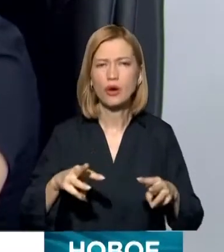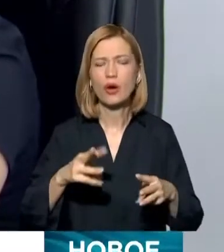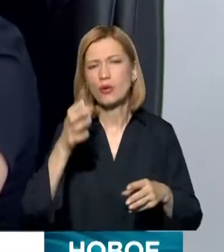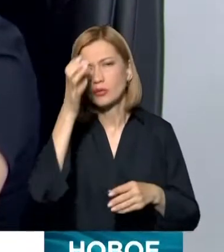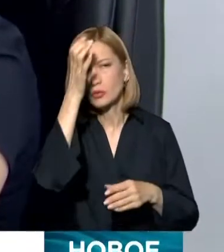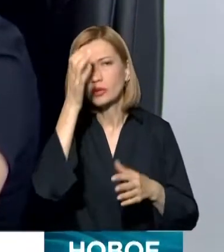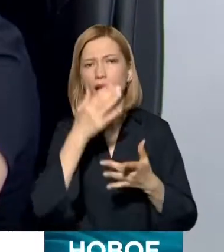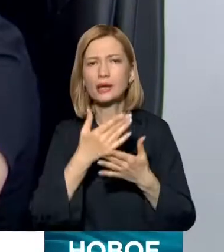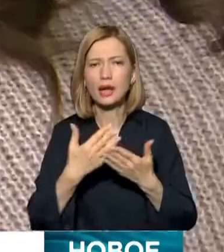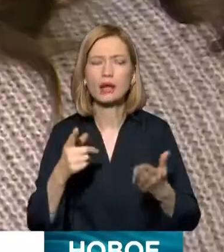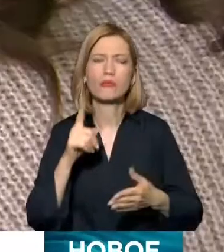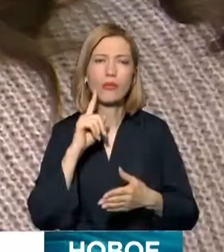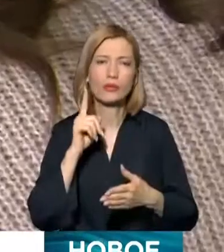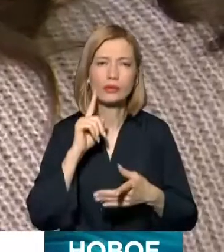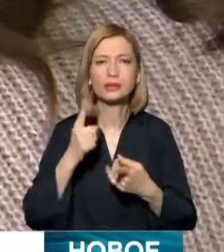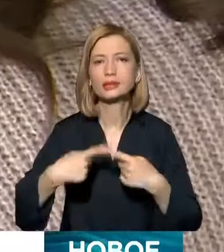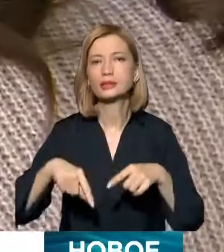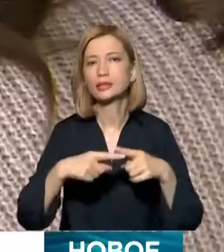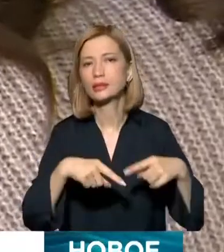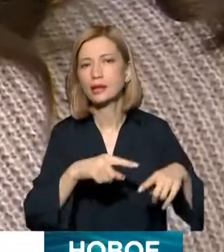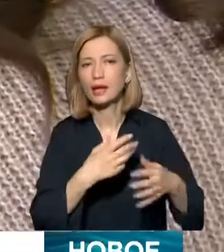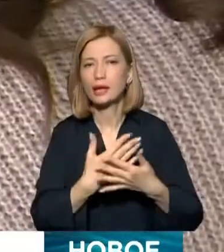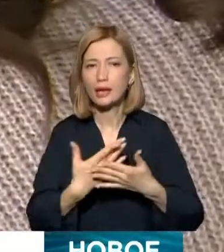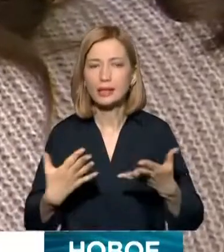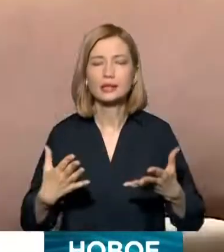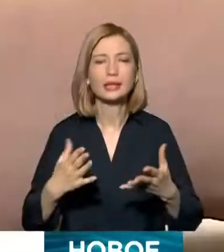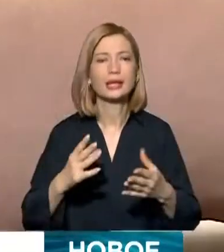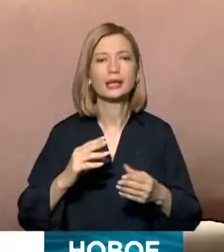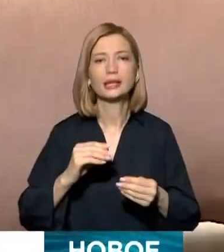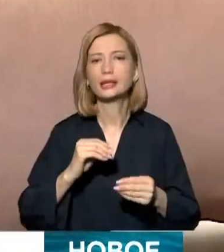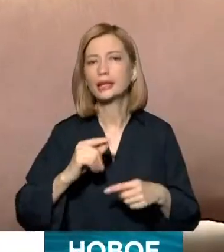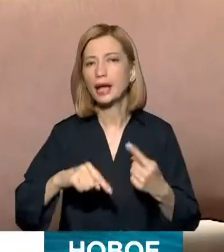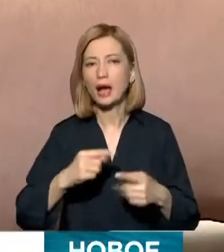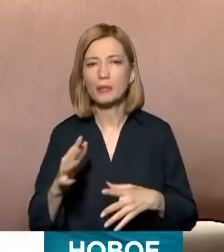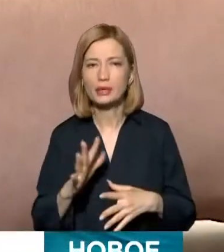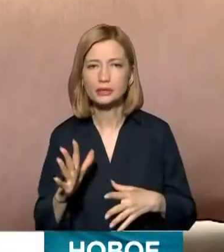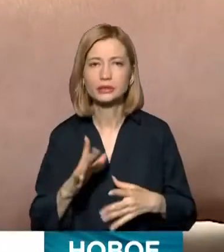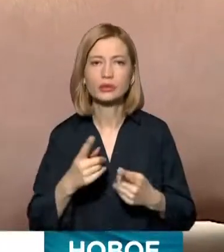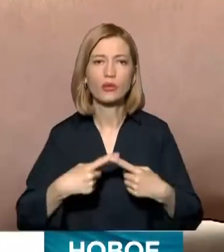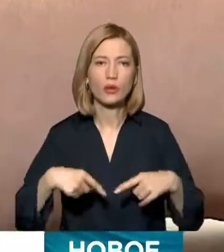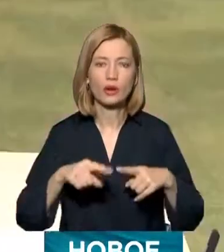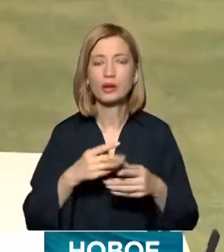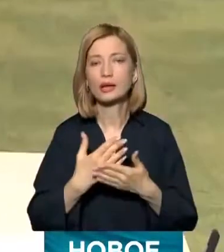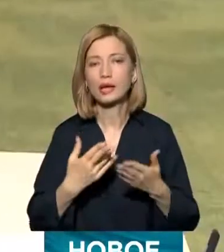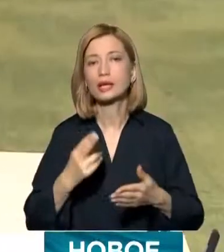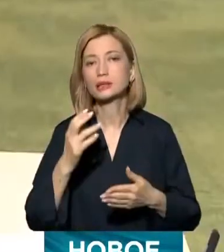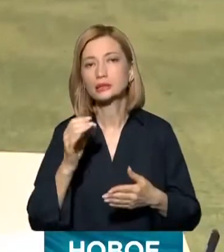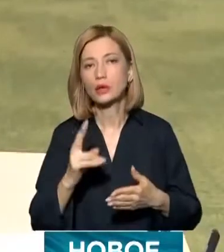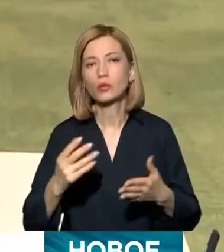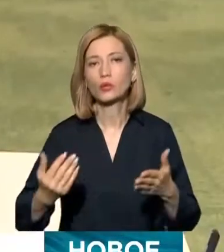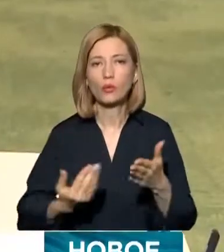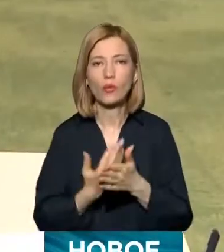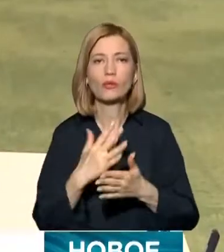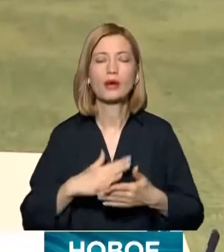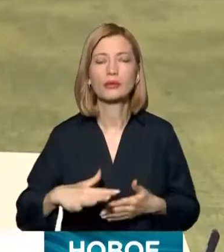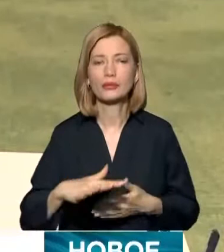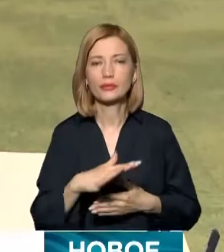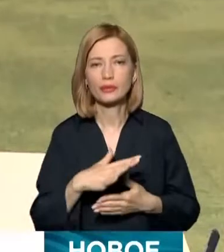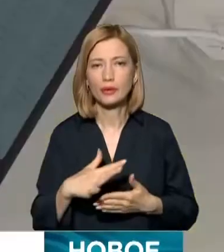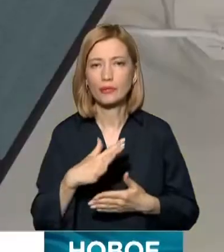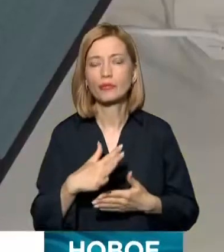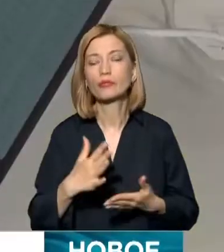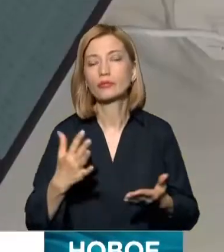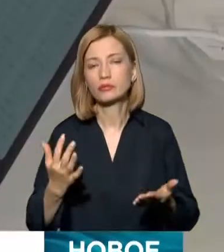региональных молодежных ресурсных центров и некоммерческих организаций. В ЦИКе надеются, что работа новой диалоговой площадки